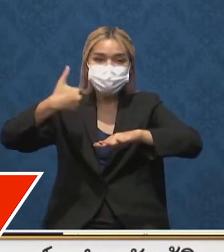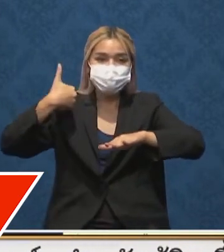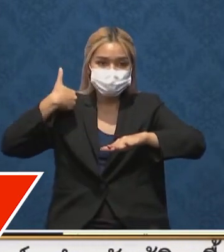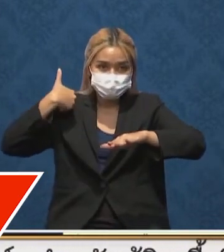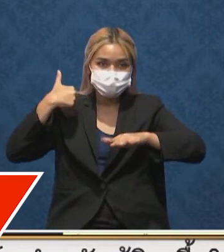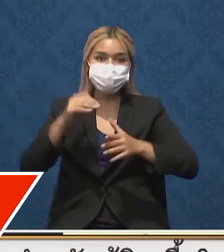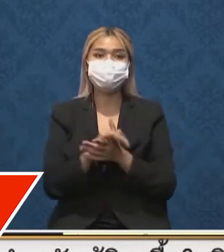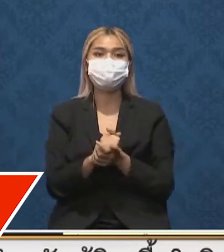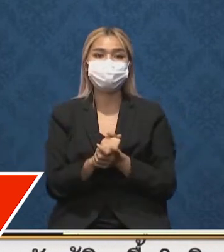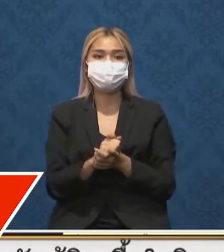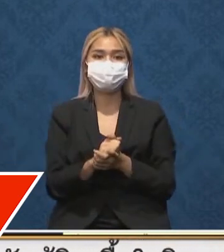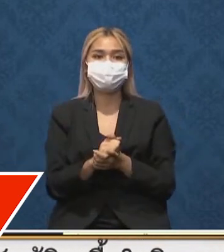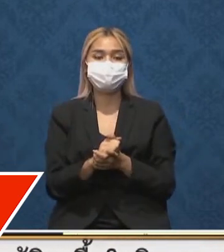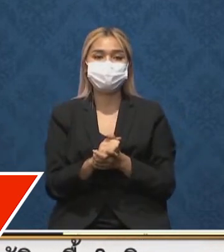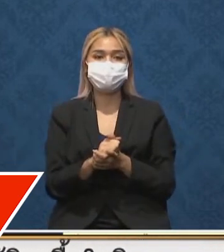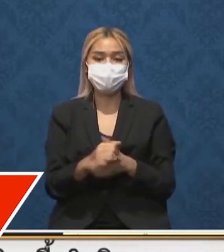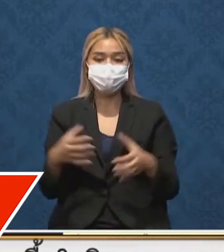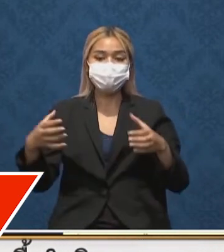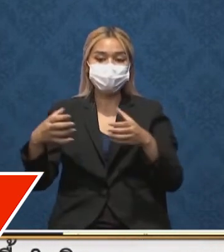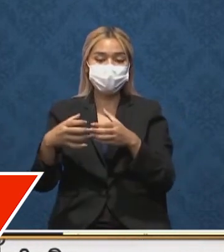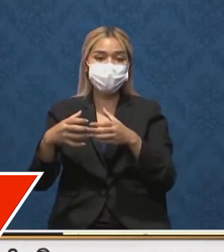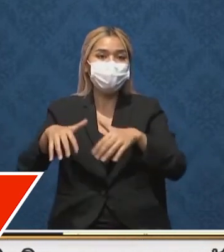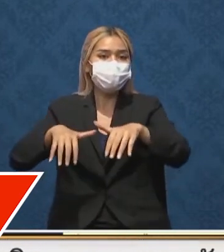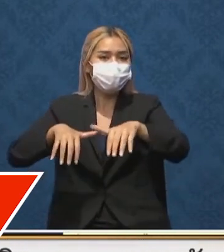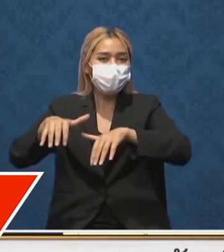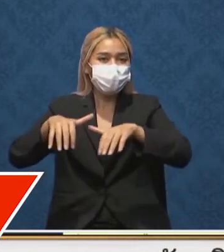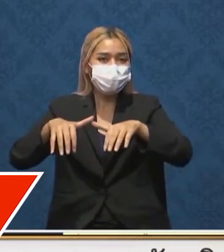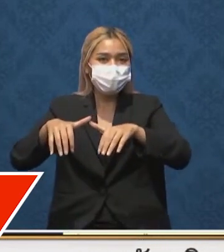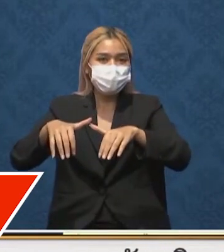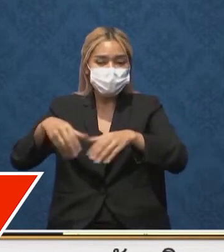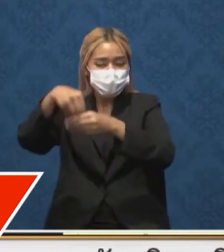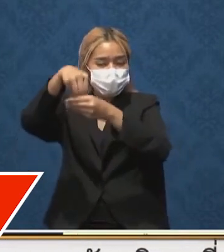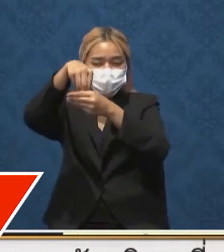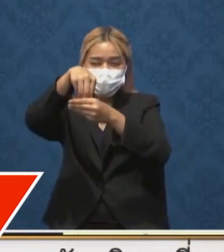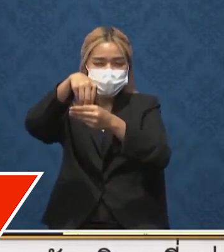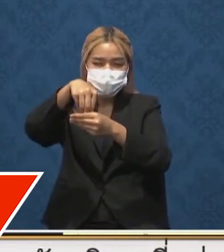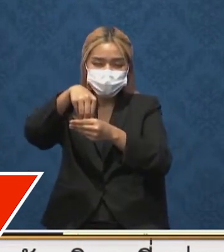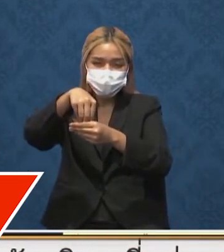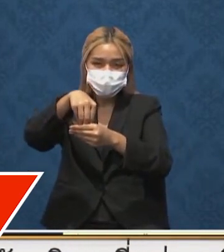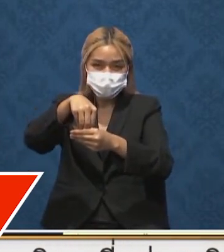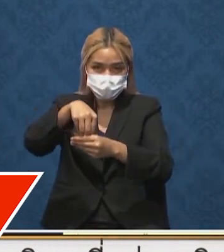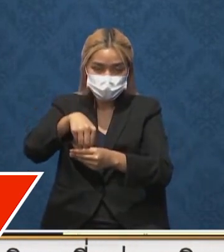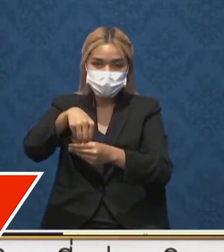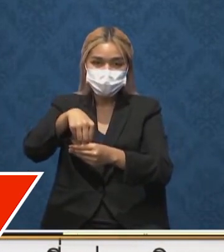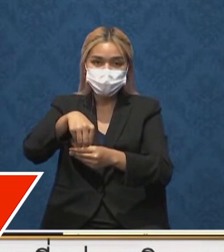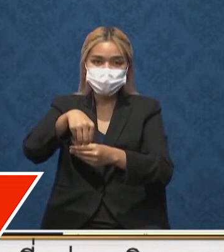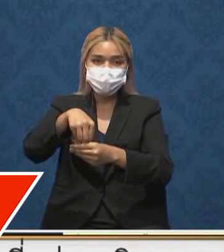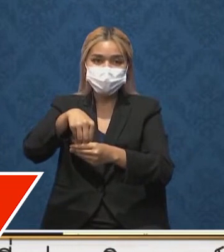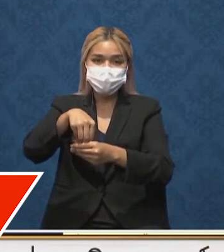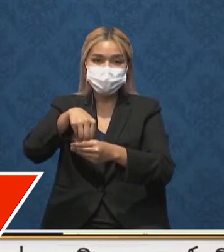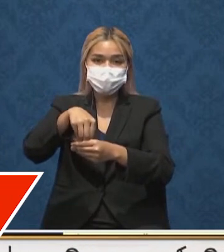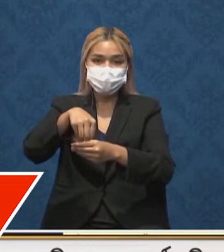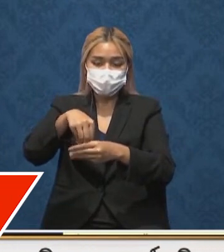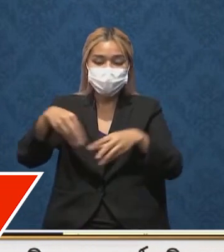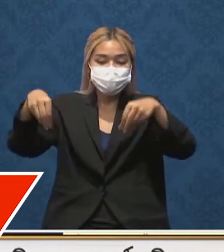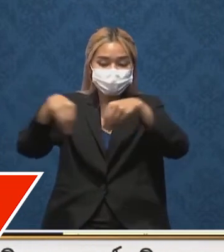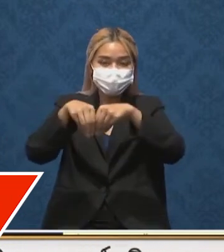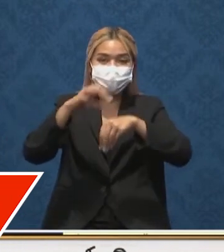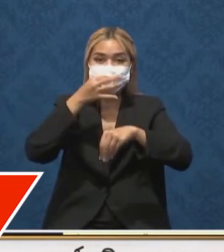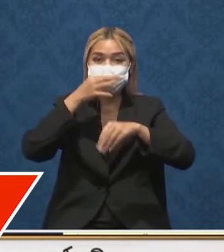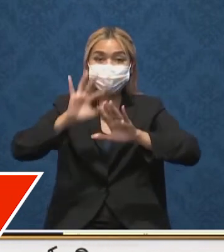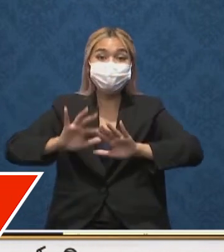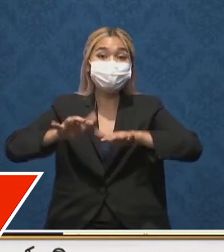อุรักโวยเขาอยู่กันตามริมชายหาดอยู่กันตามริมคริมทะเล